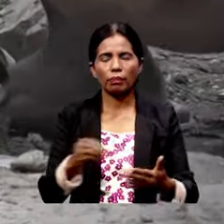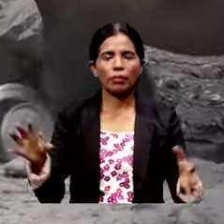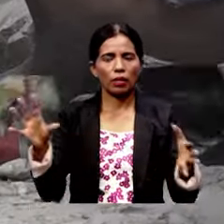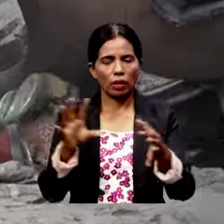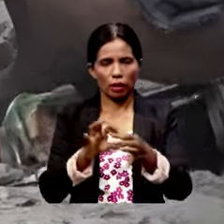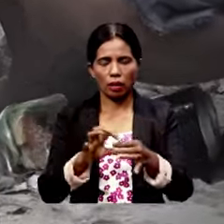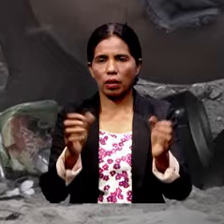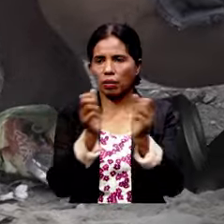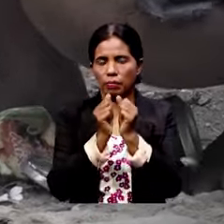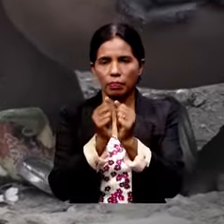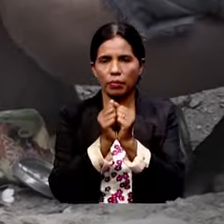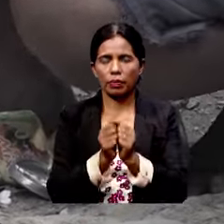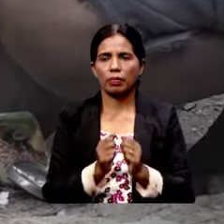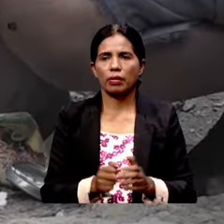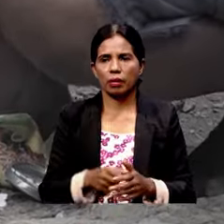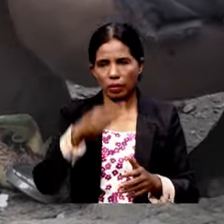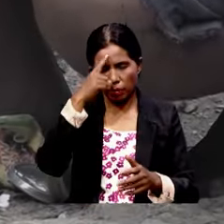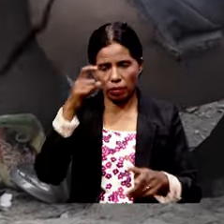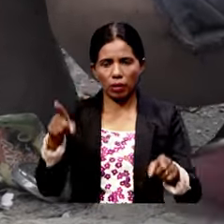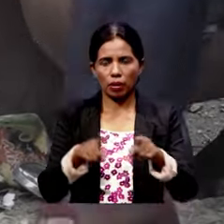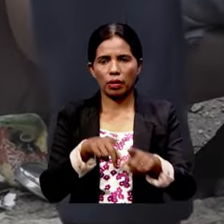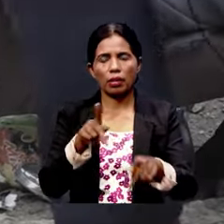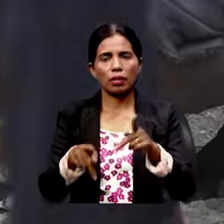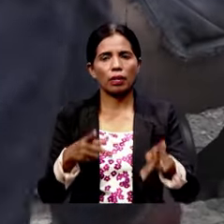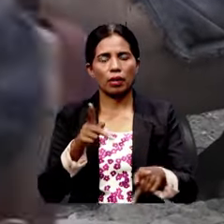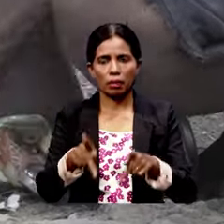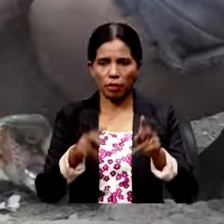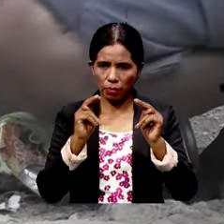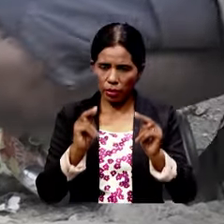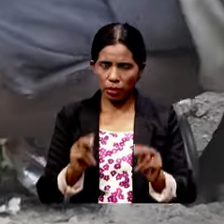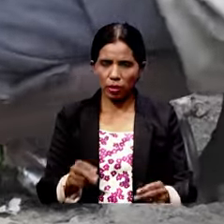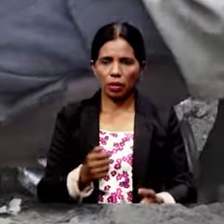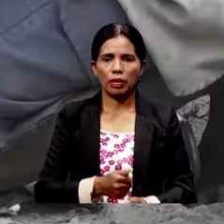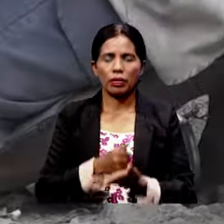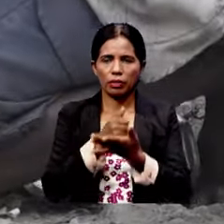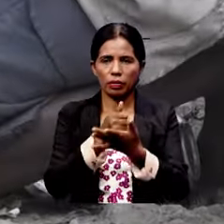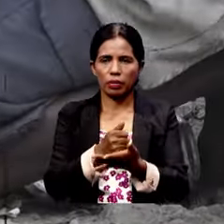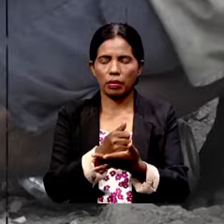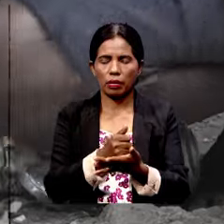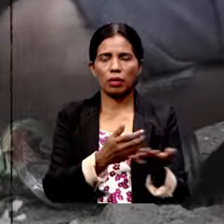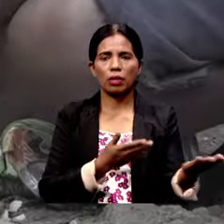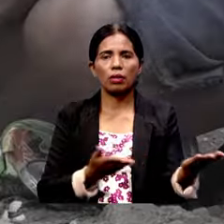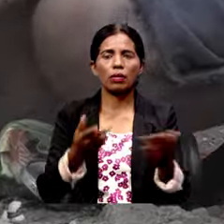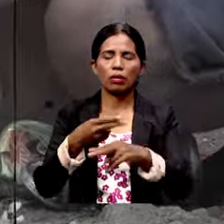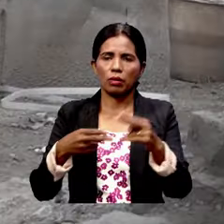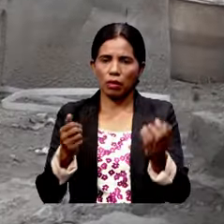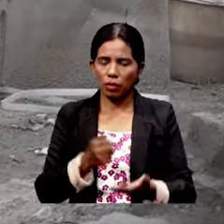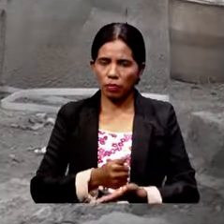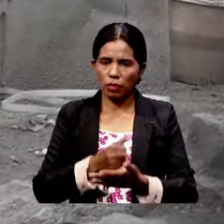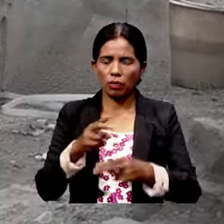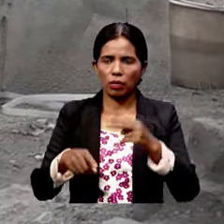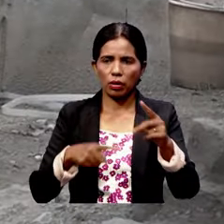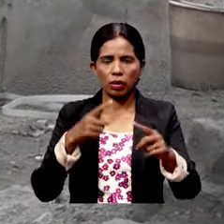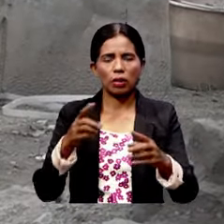malu. Tambane hane sumumanu ite ema mos precisa tulu malu, lolo lima ba malu, ba inhirai da